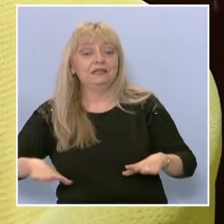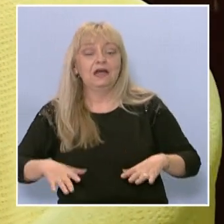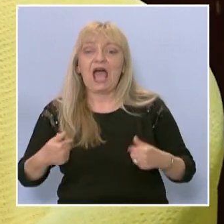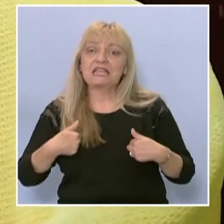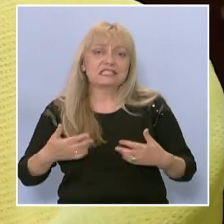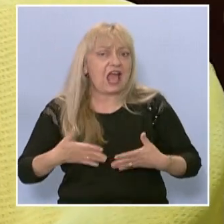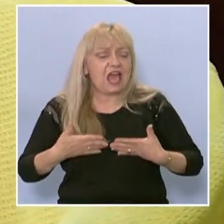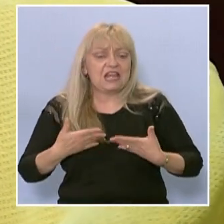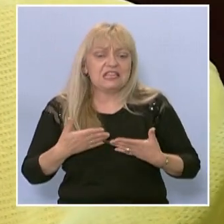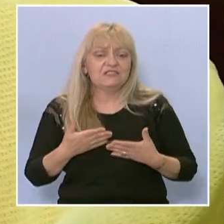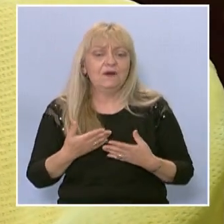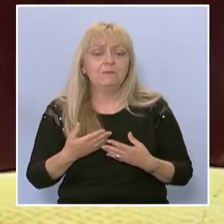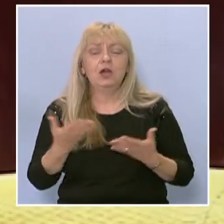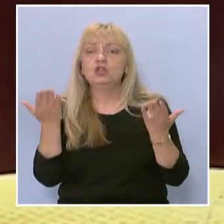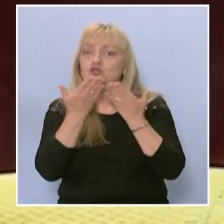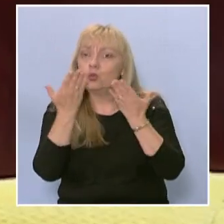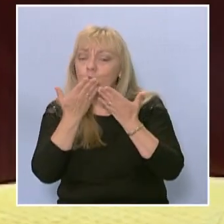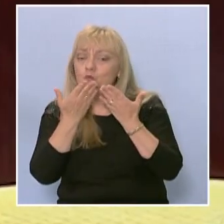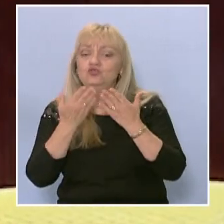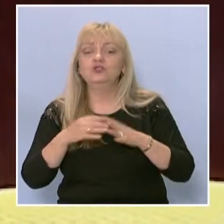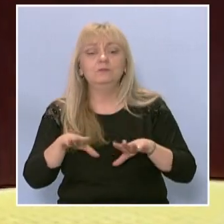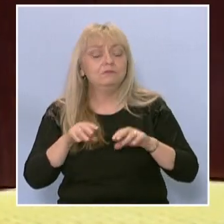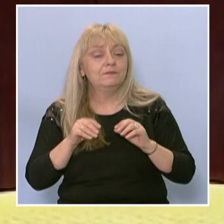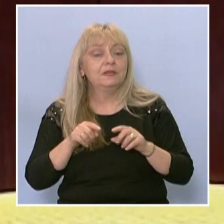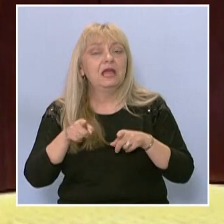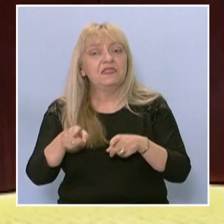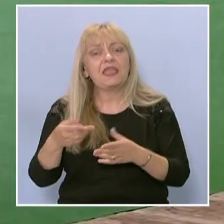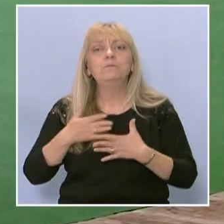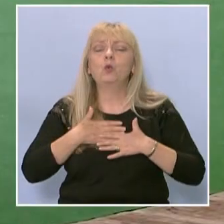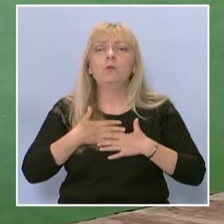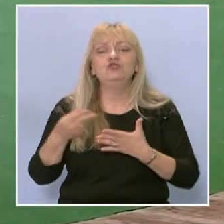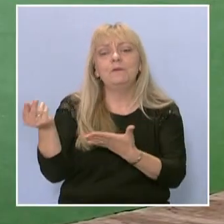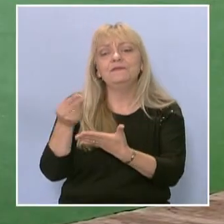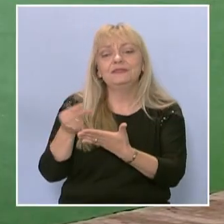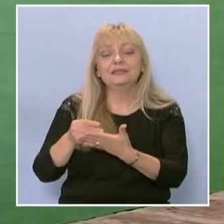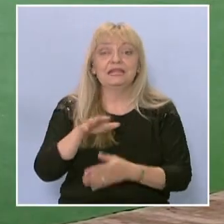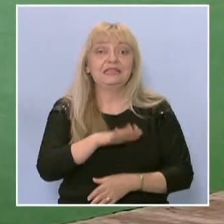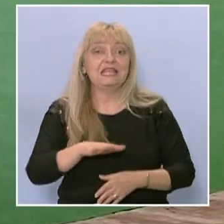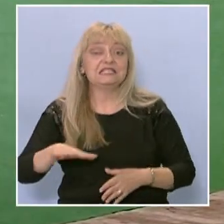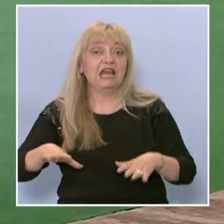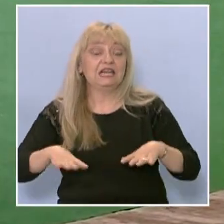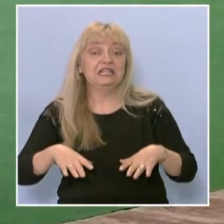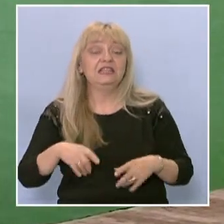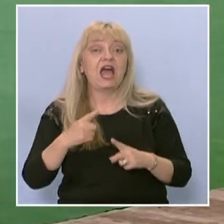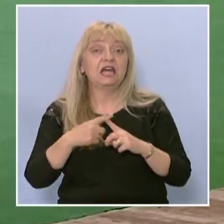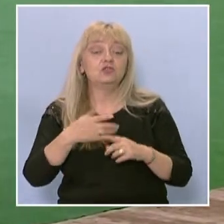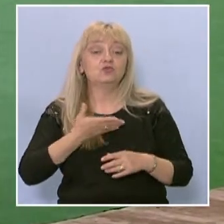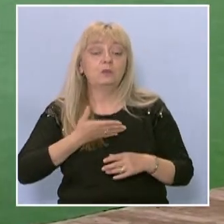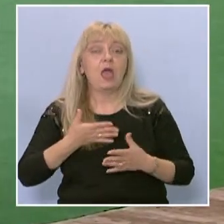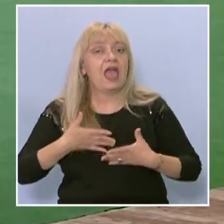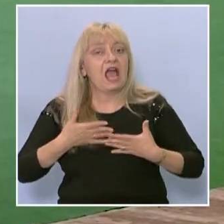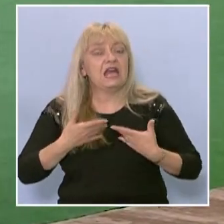ми, че я учим. Аз обичам там да рисувам. Детска градина Христо Ботев е харесвана от